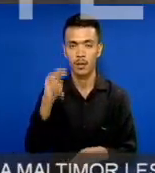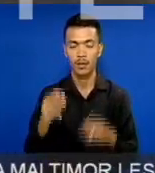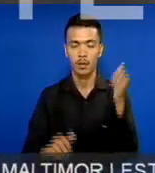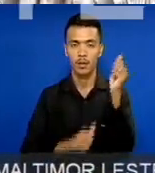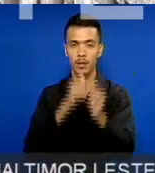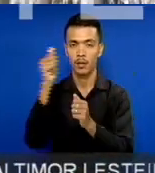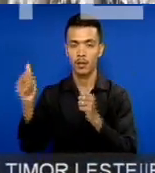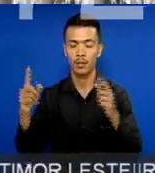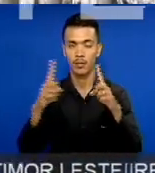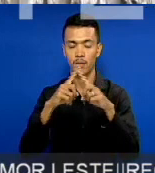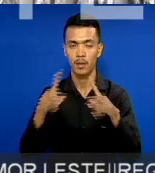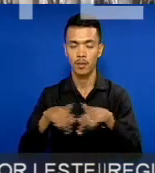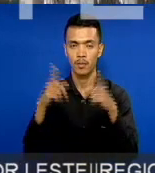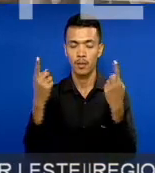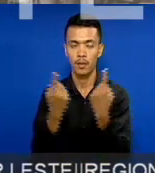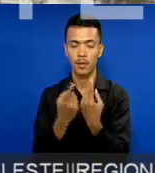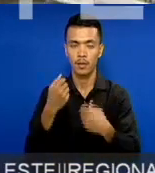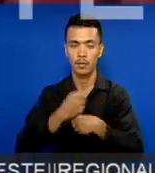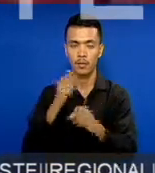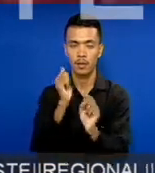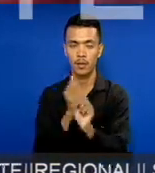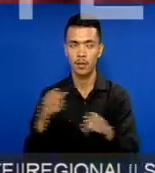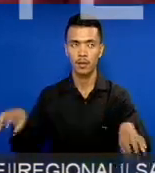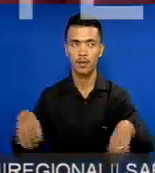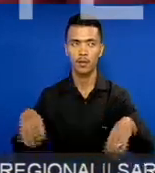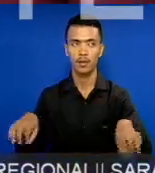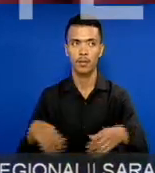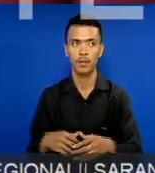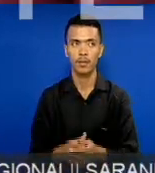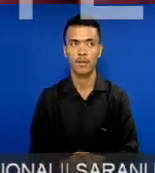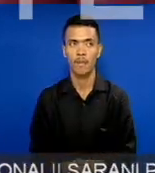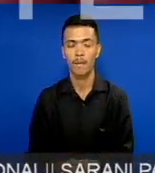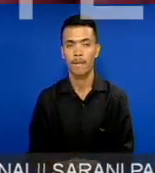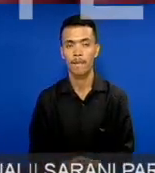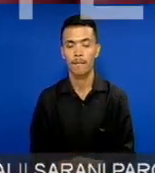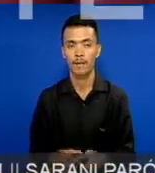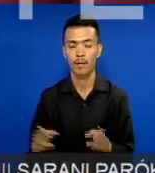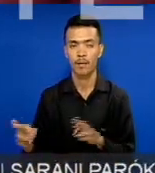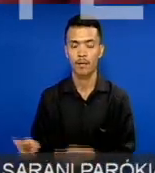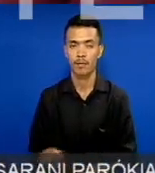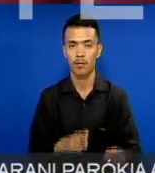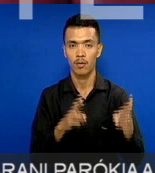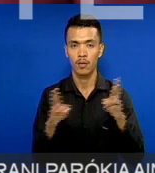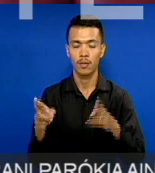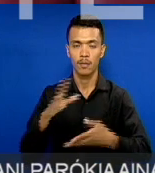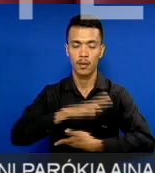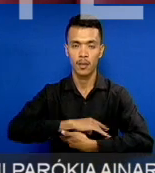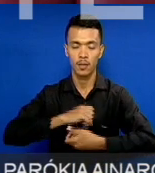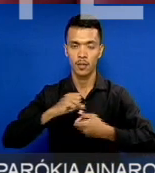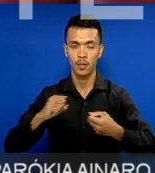ba kompanya atu acelera projeto ne Mota maka agora afete habe maudeku ne agora rau